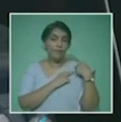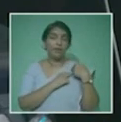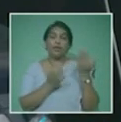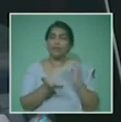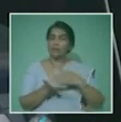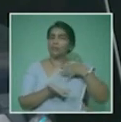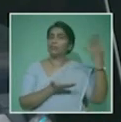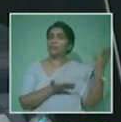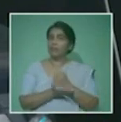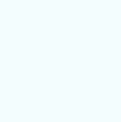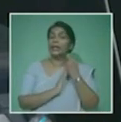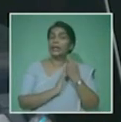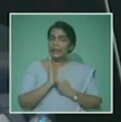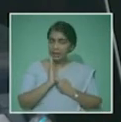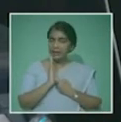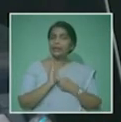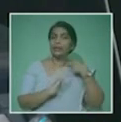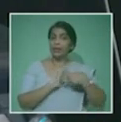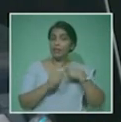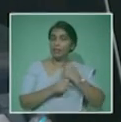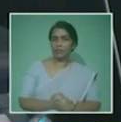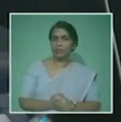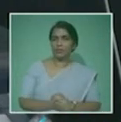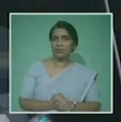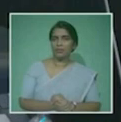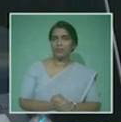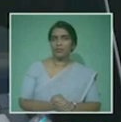නැවත ලබා ගැනීම නීතිය මේ රජය ගේන්නට ඕනේ